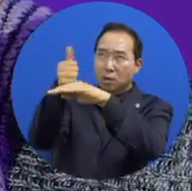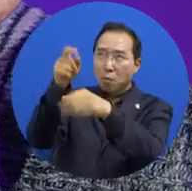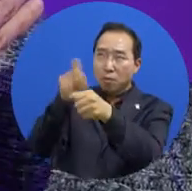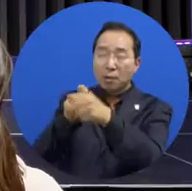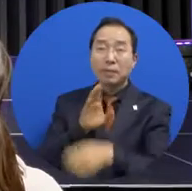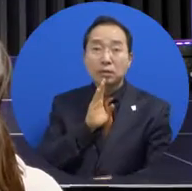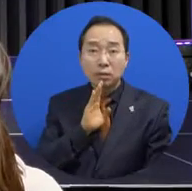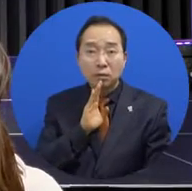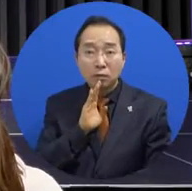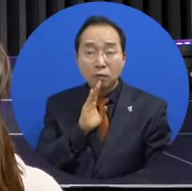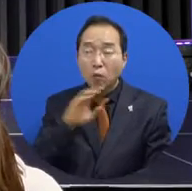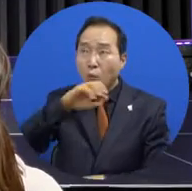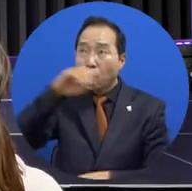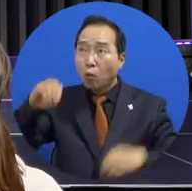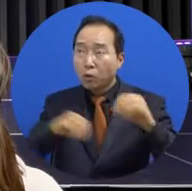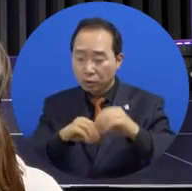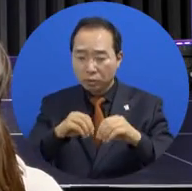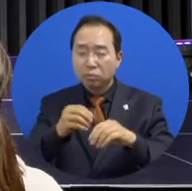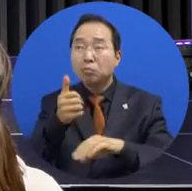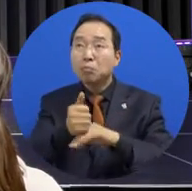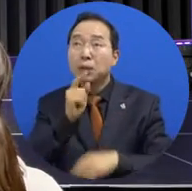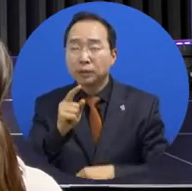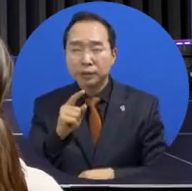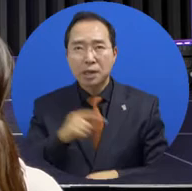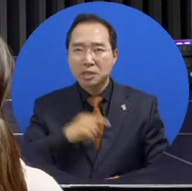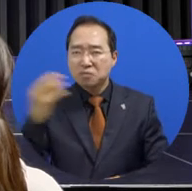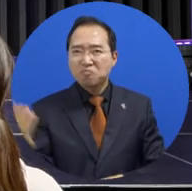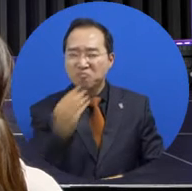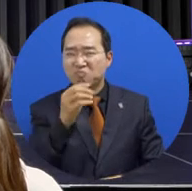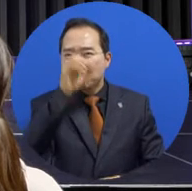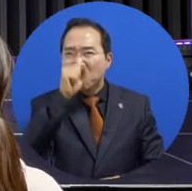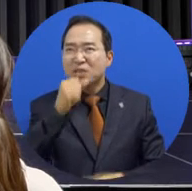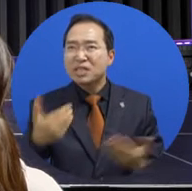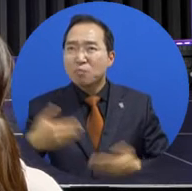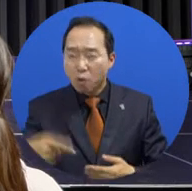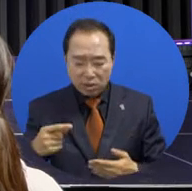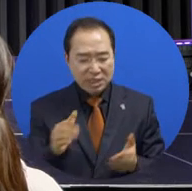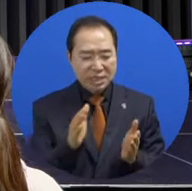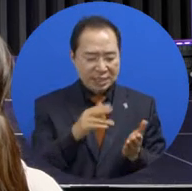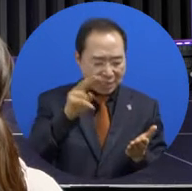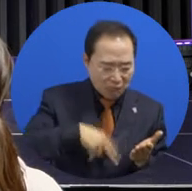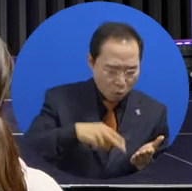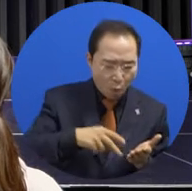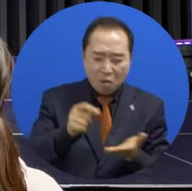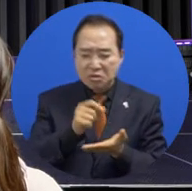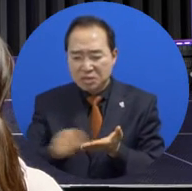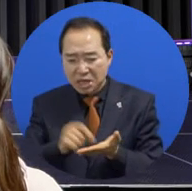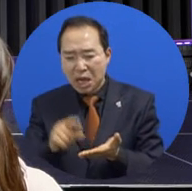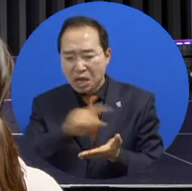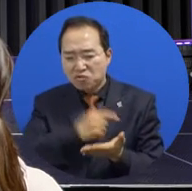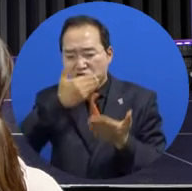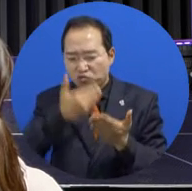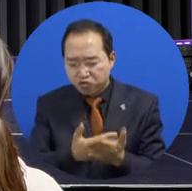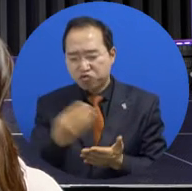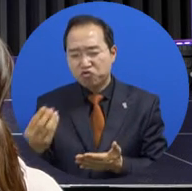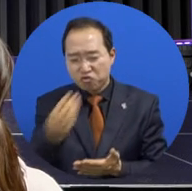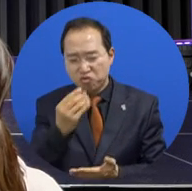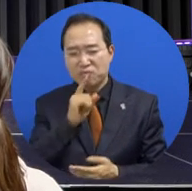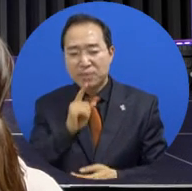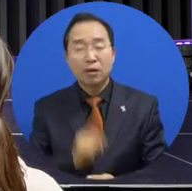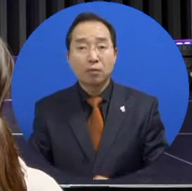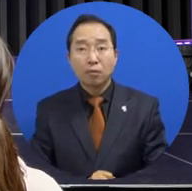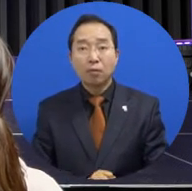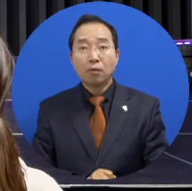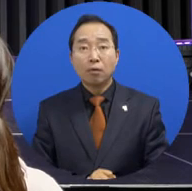같은데 자기가 생각하기에 가장 거룩하고 고귀한 일은 읽고 쓰는 거야. 그래서 이걸 또 자세히 이렇게